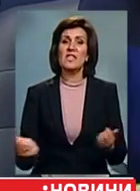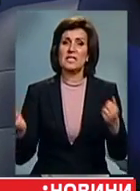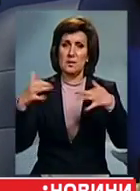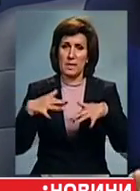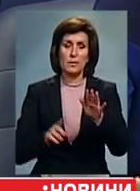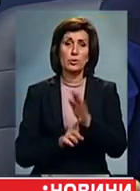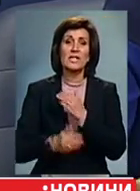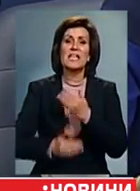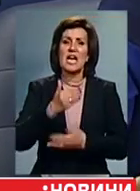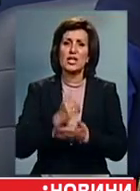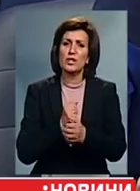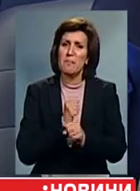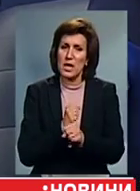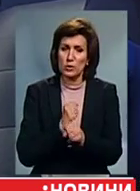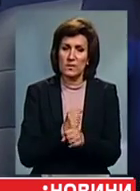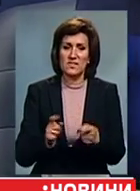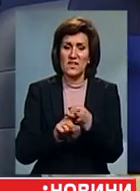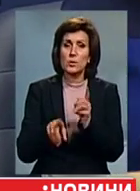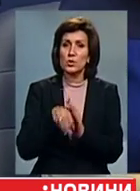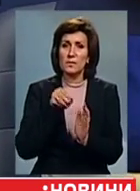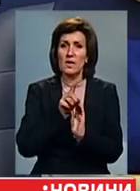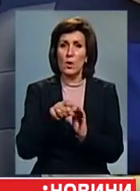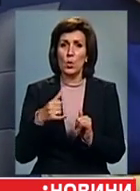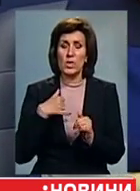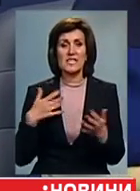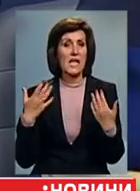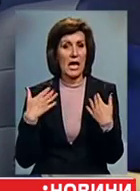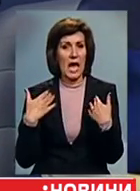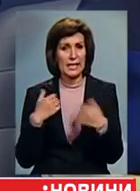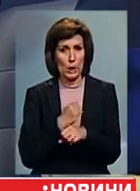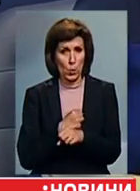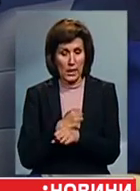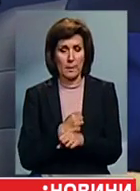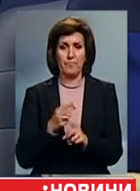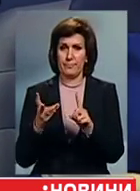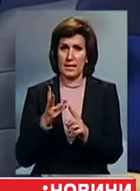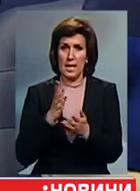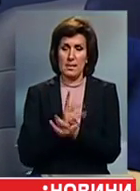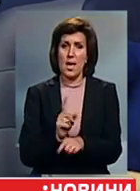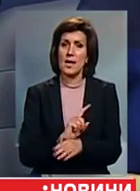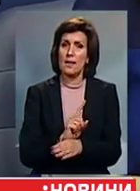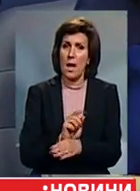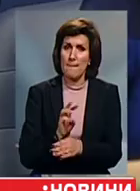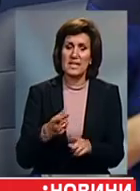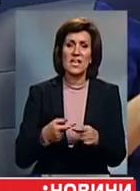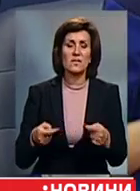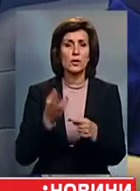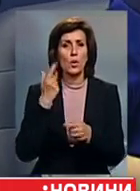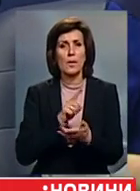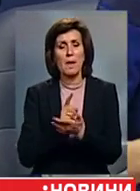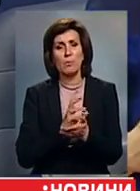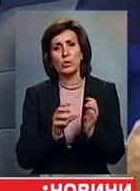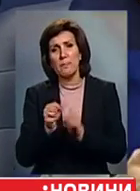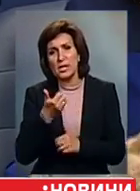зібратися і почати нарешті працювати, так як в зв'язку з виборами він у нас на канікулах. А по-третє, є регламент, який визначає, коли має